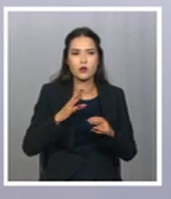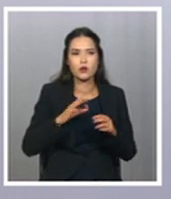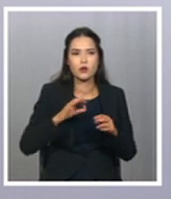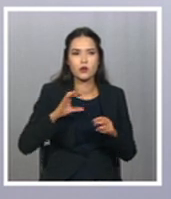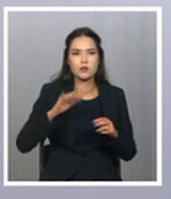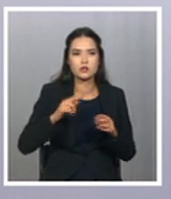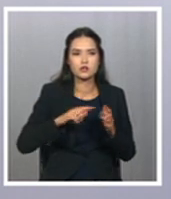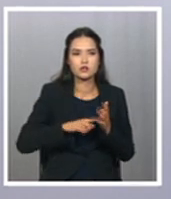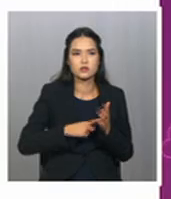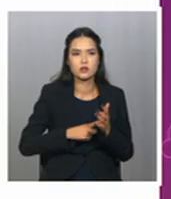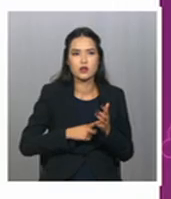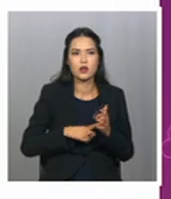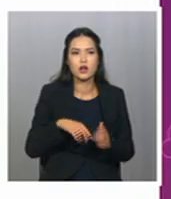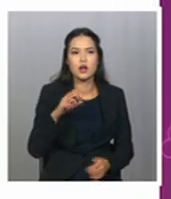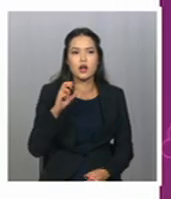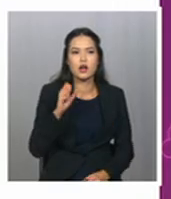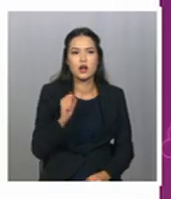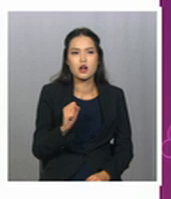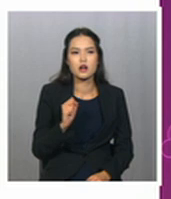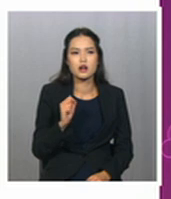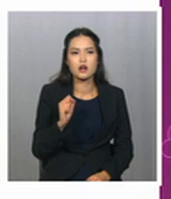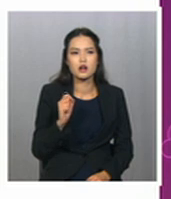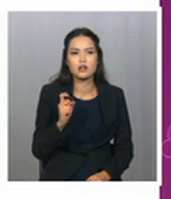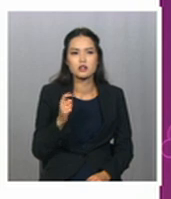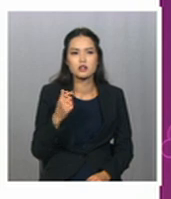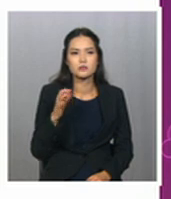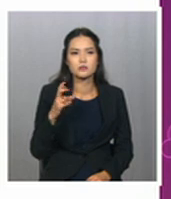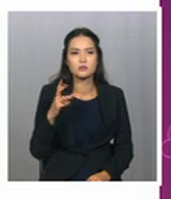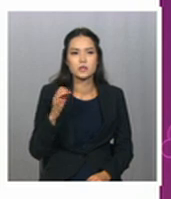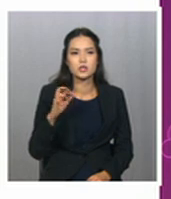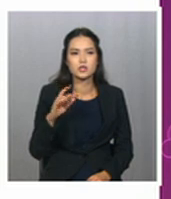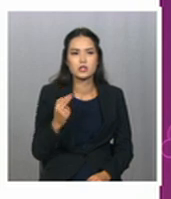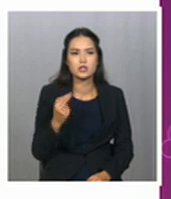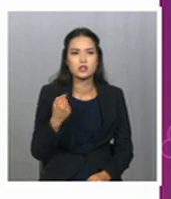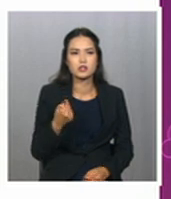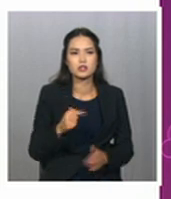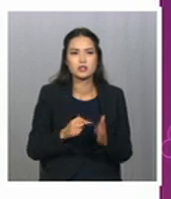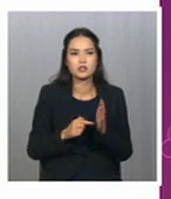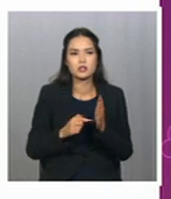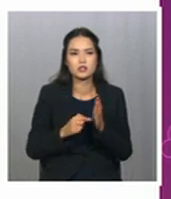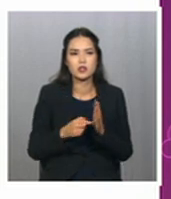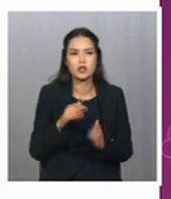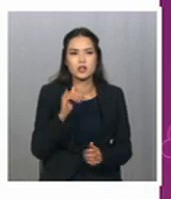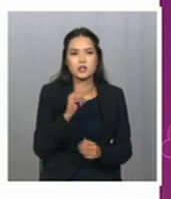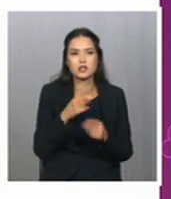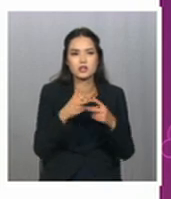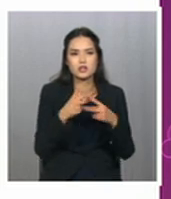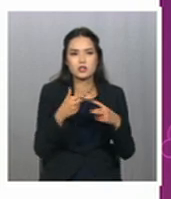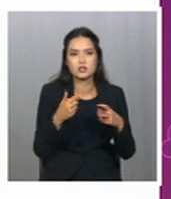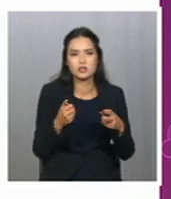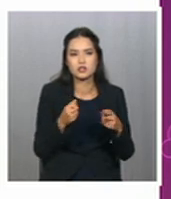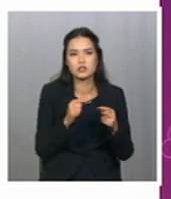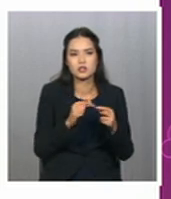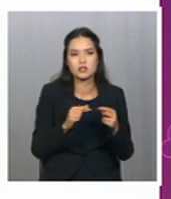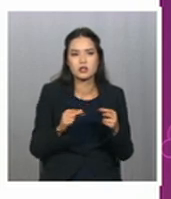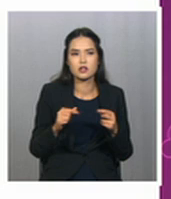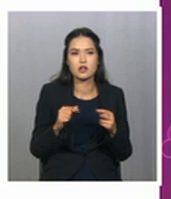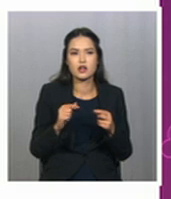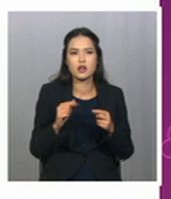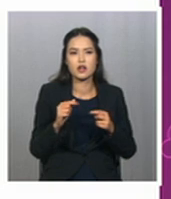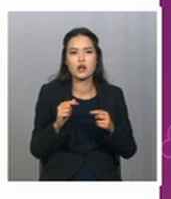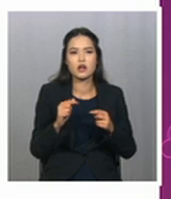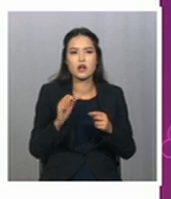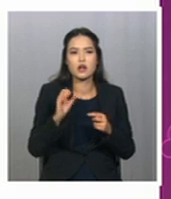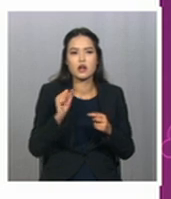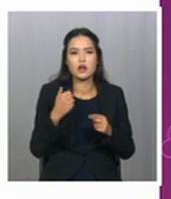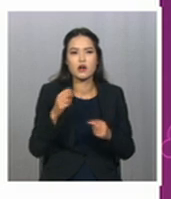нүктенің абсиссасы, OY-ге түскендегі нүкте, яғни перпендикулярдың табаны Y, осы нүктенің ординатасы, Z